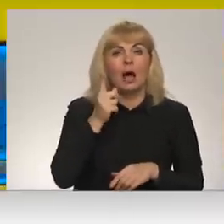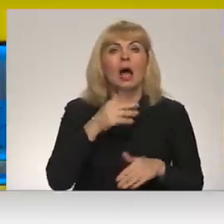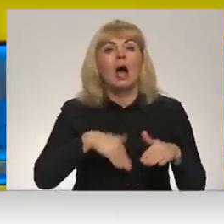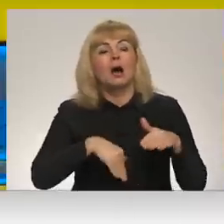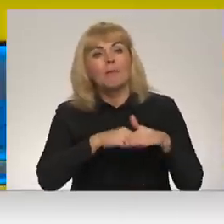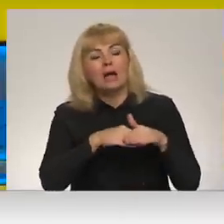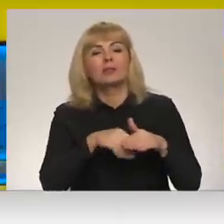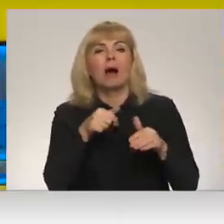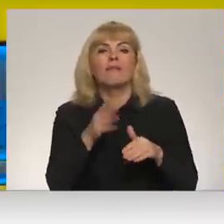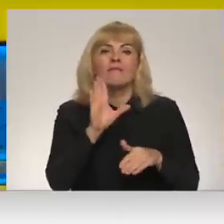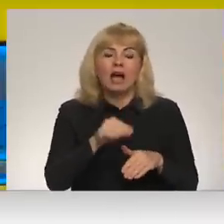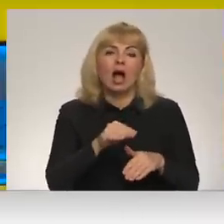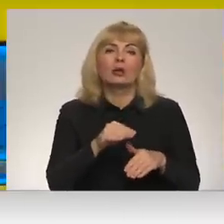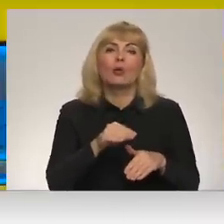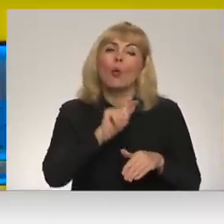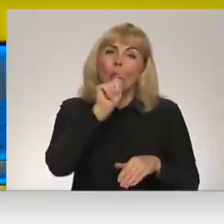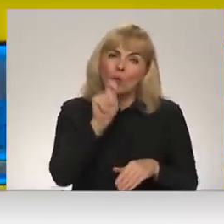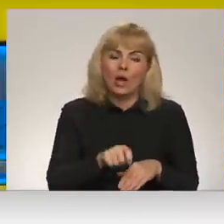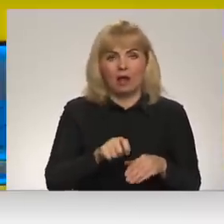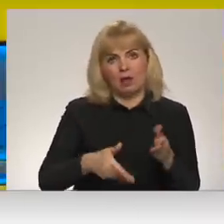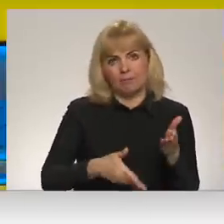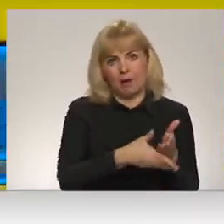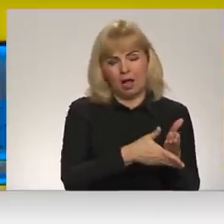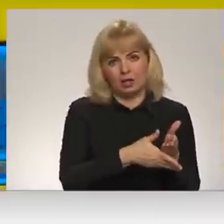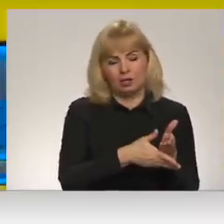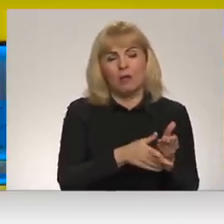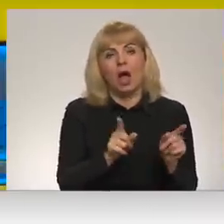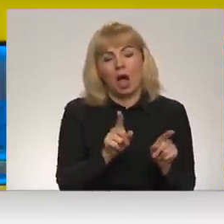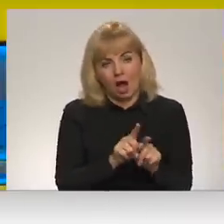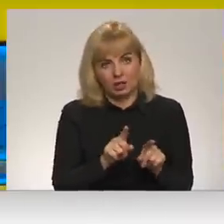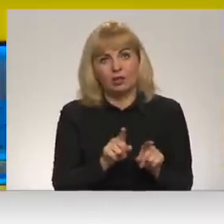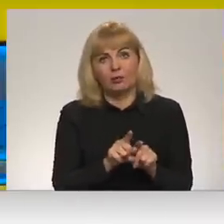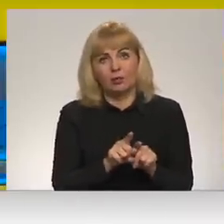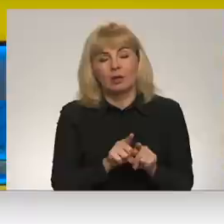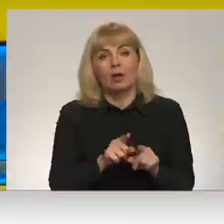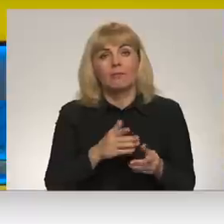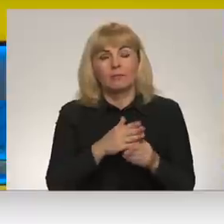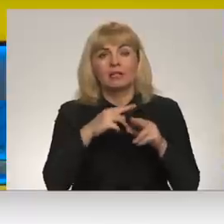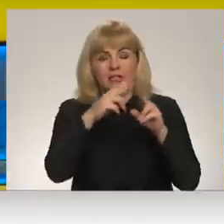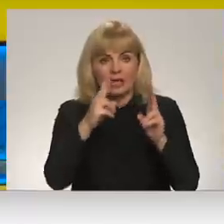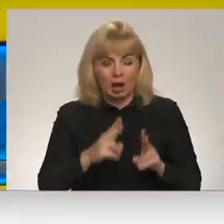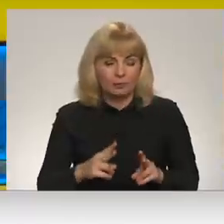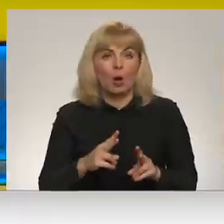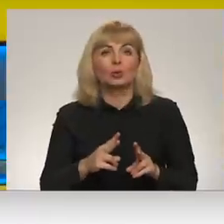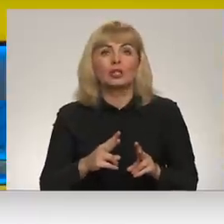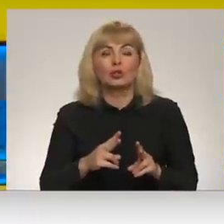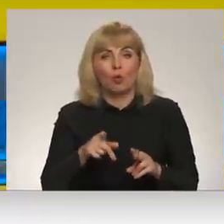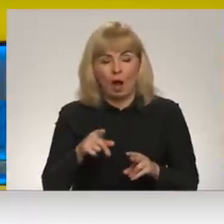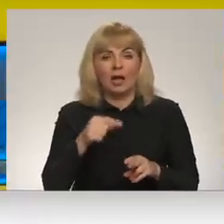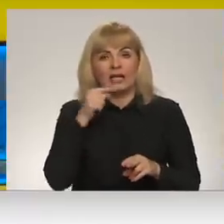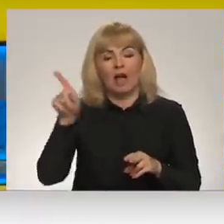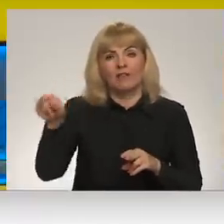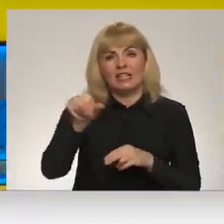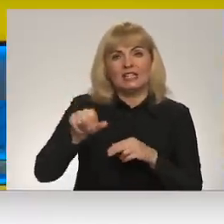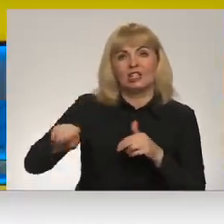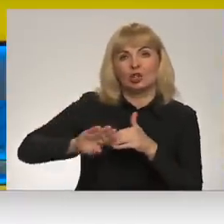Ukrainai palīdzēt, ko mēs vēl vairāk varam darīt. Un maksimāli vērsties, nu, es teikšu tā, ar starptautisko Krievijas izolāciju. Un es domāju, tie mēri,